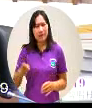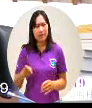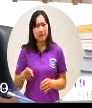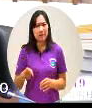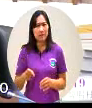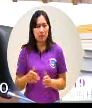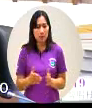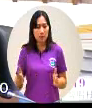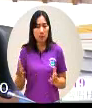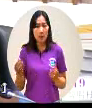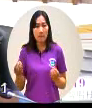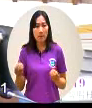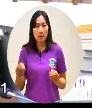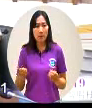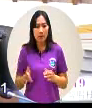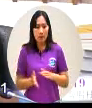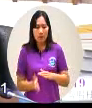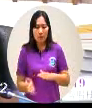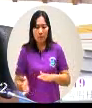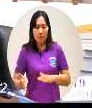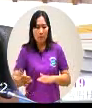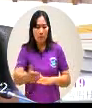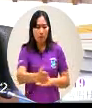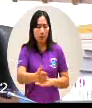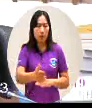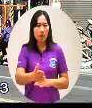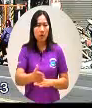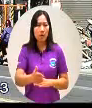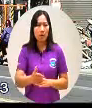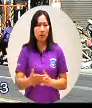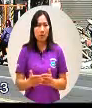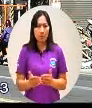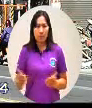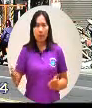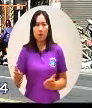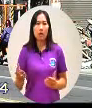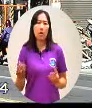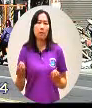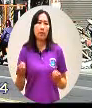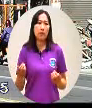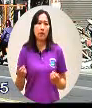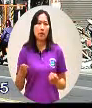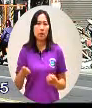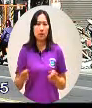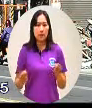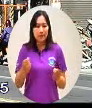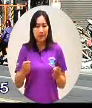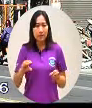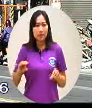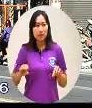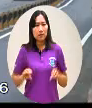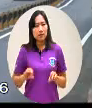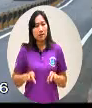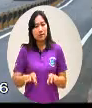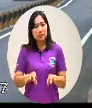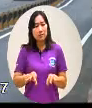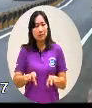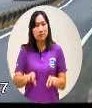呐，啊啦，准你安尼过啦。你看这地无拓宽呐，啊这地无拓宽，这车要安怎啦？要哪行